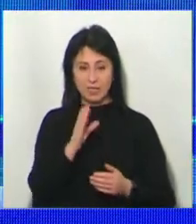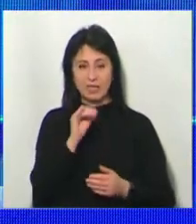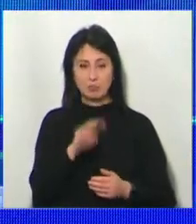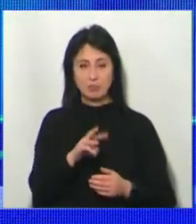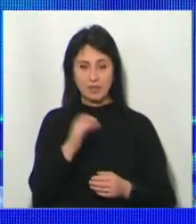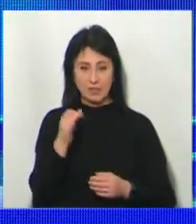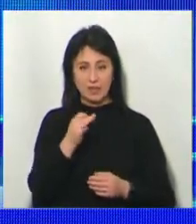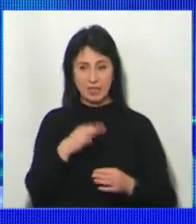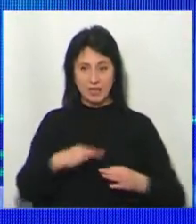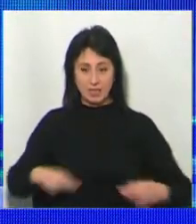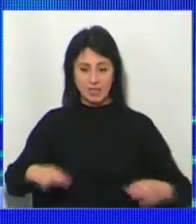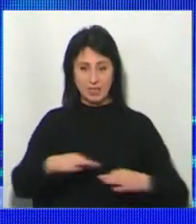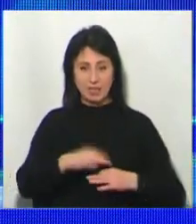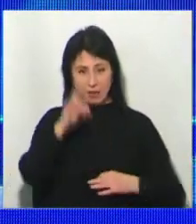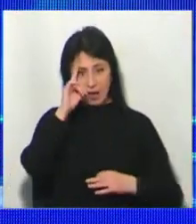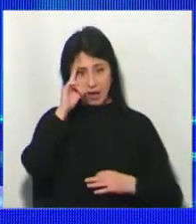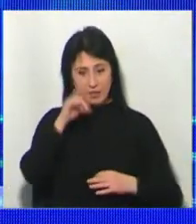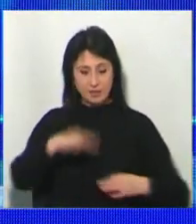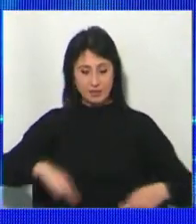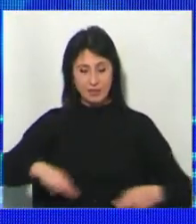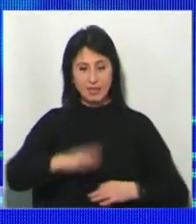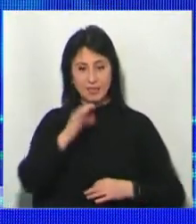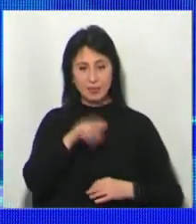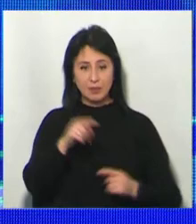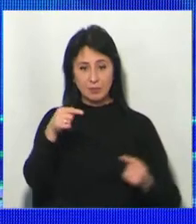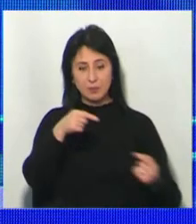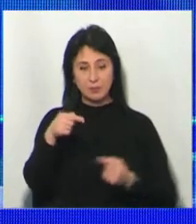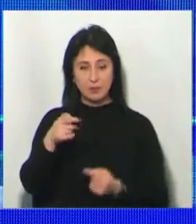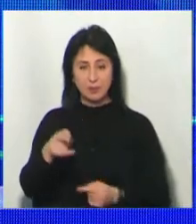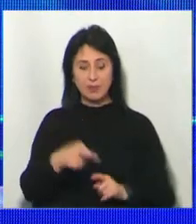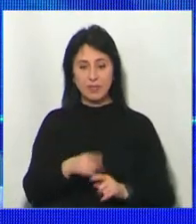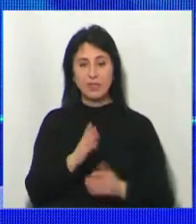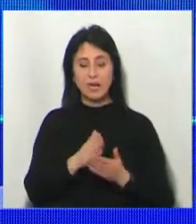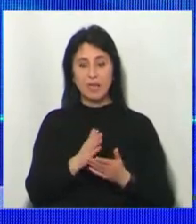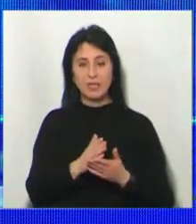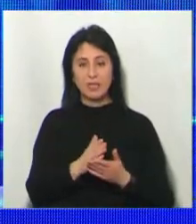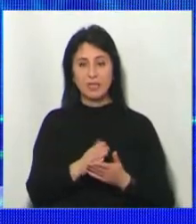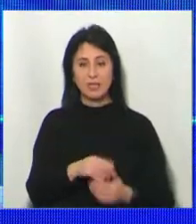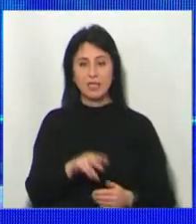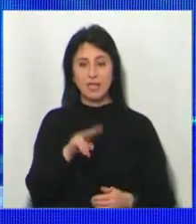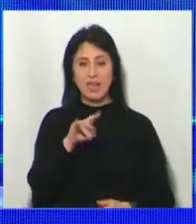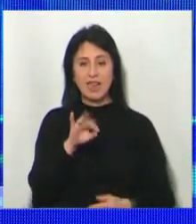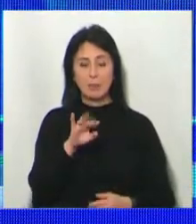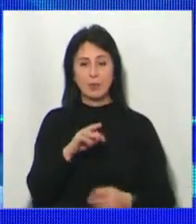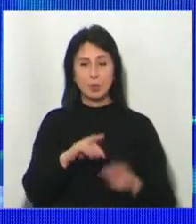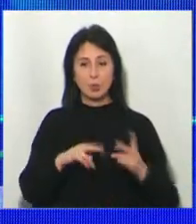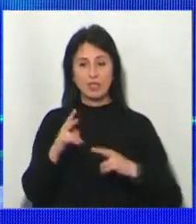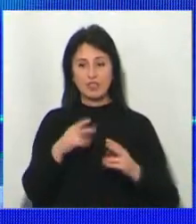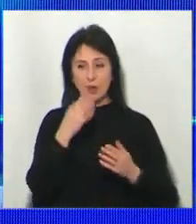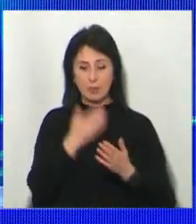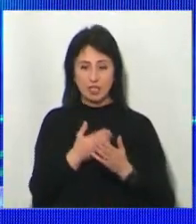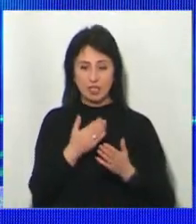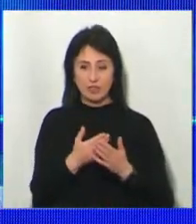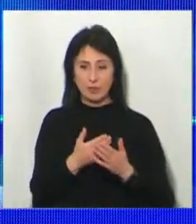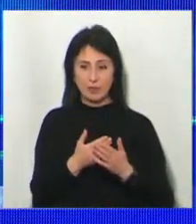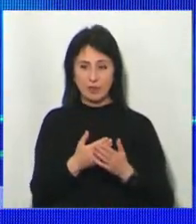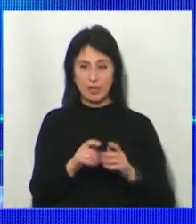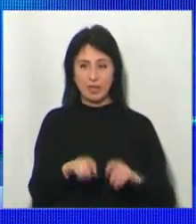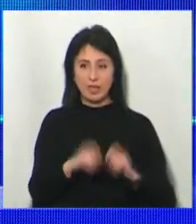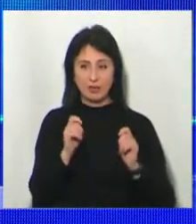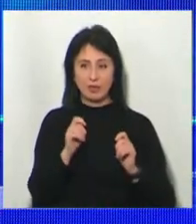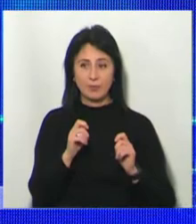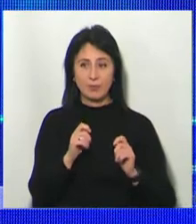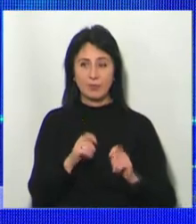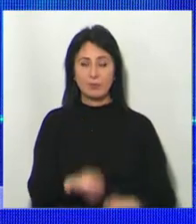არის საინტერესო, ხო, მამაკაცებში და ქალებში შესაბამისად. ეს არის ლიპიდური ცვლის გარკვეული მაჩვენებლების